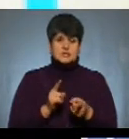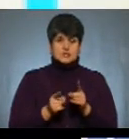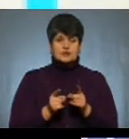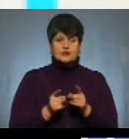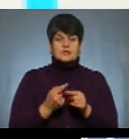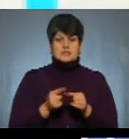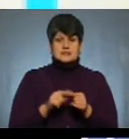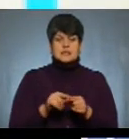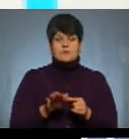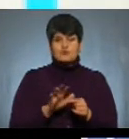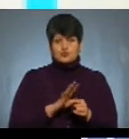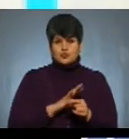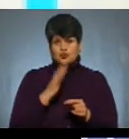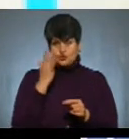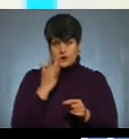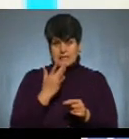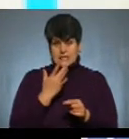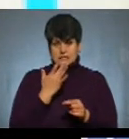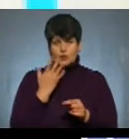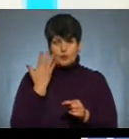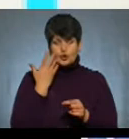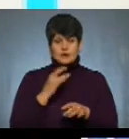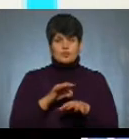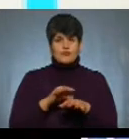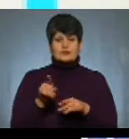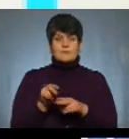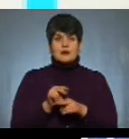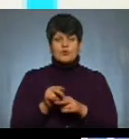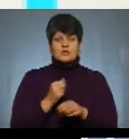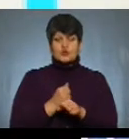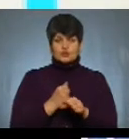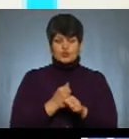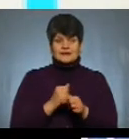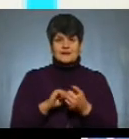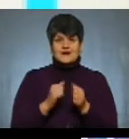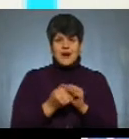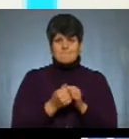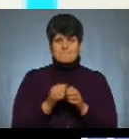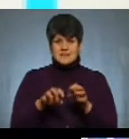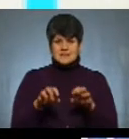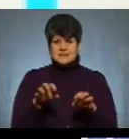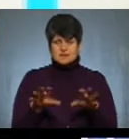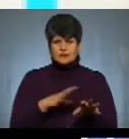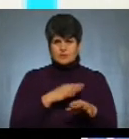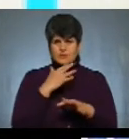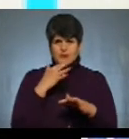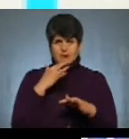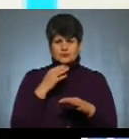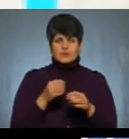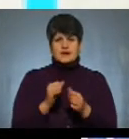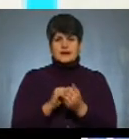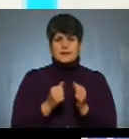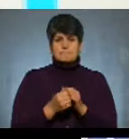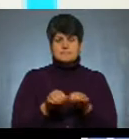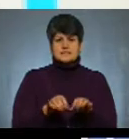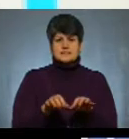дійсно. Зокрема, це було і літом, коли проводилися там ремонтні роботи. Камінці, дуже багато було скарг на те, що